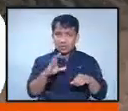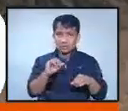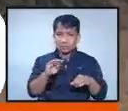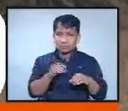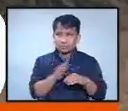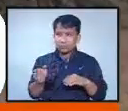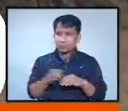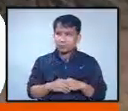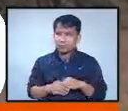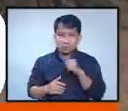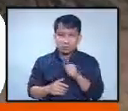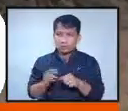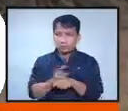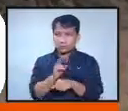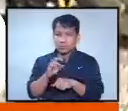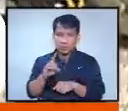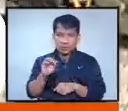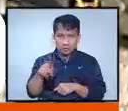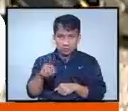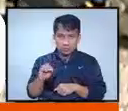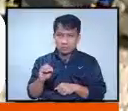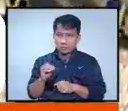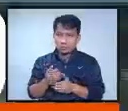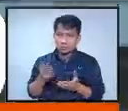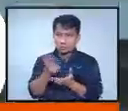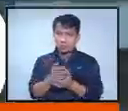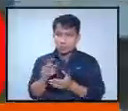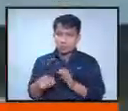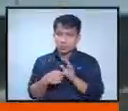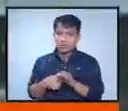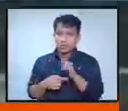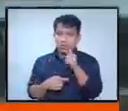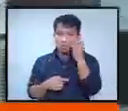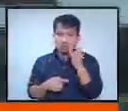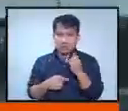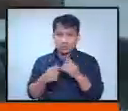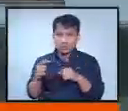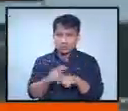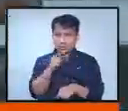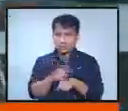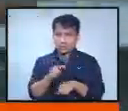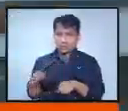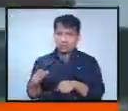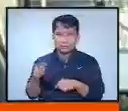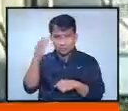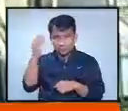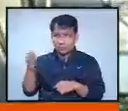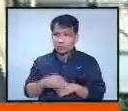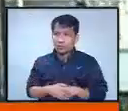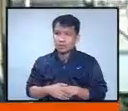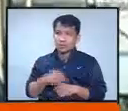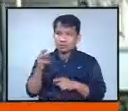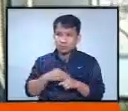Yun nga lang, hindi pa nagagawa ang depo o ang magiging garahe ng mga tren. Nagka-problema kasi sa lupang binibili ng pamahalaan sa Bulacan. Mayo